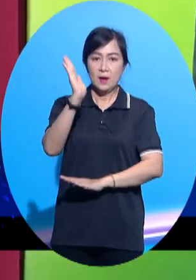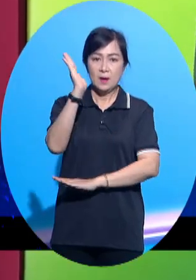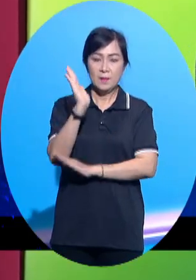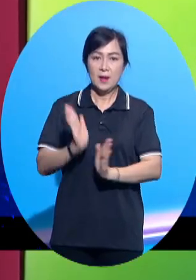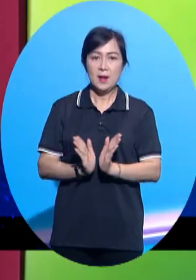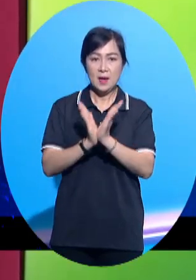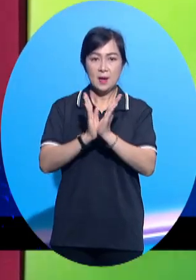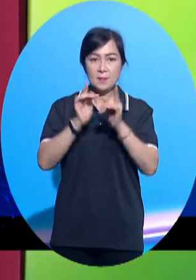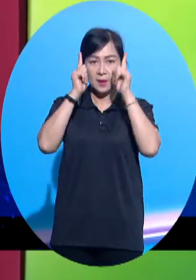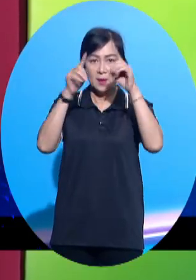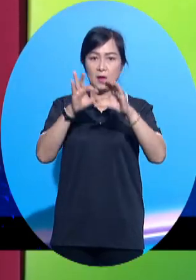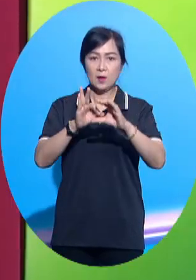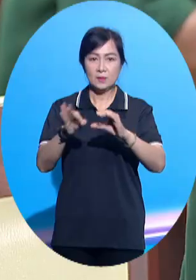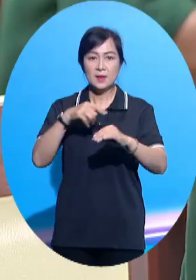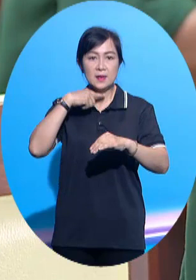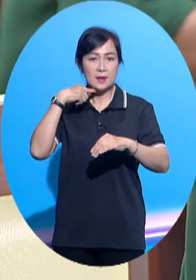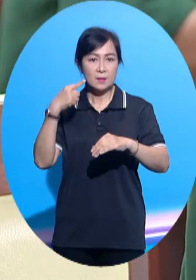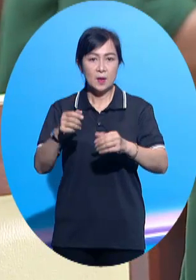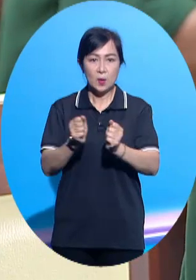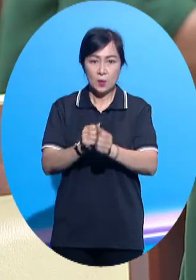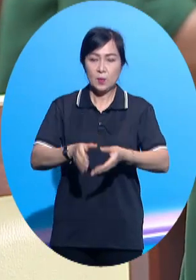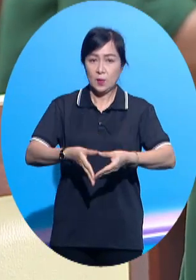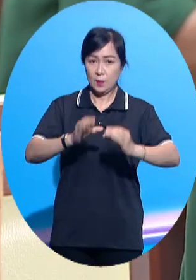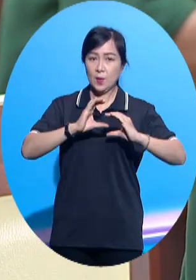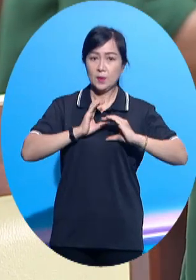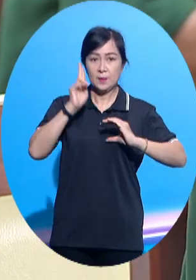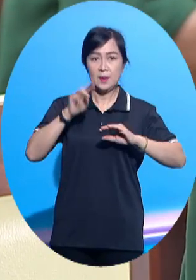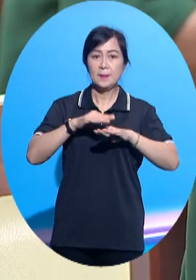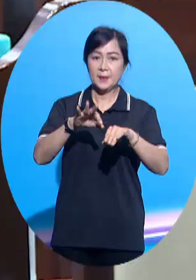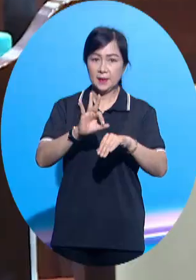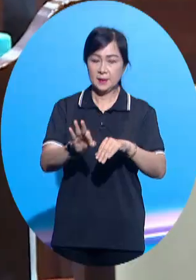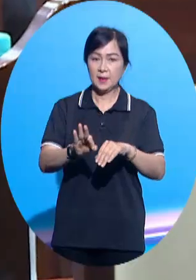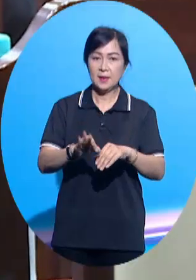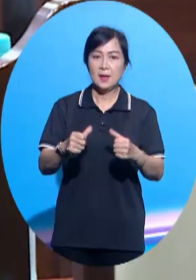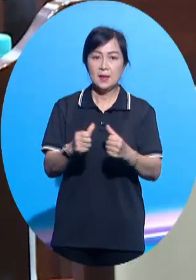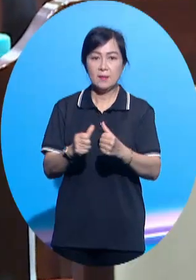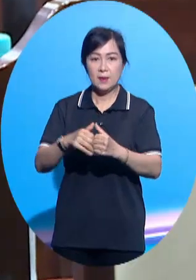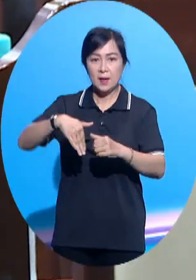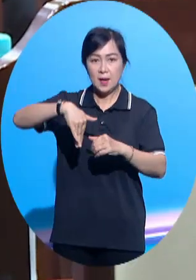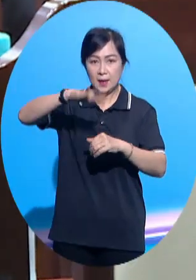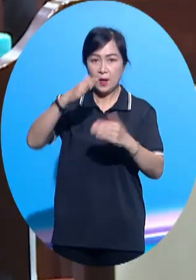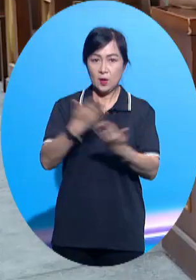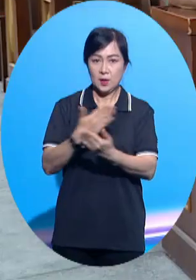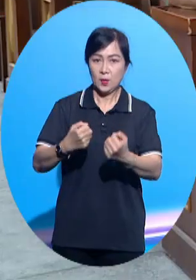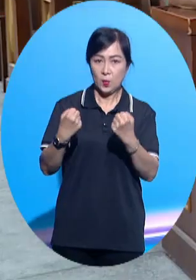tại buổi lễ, ban lãnh đạo công ty Fujiwa cam kết tiếp tục cùng với câu lạc bộ Trái tim người lính miền Tây trong